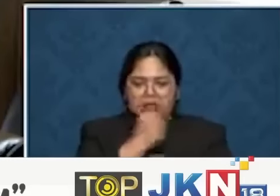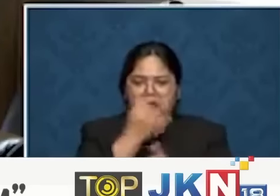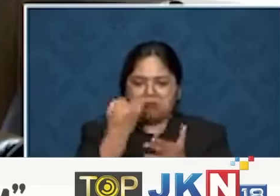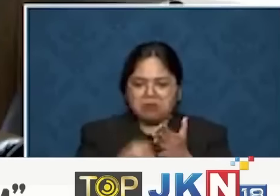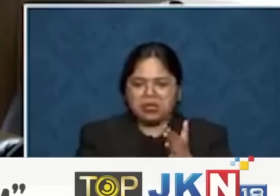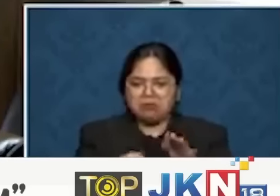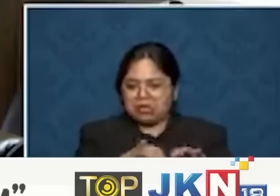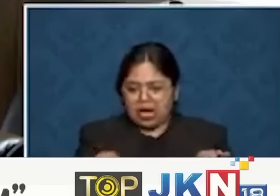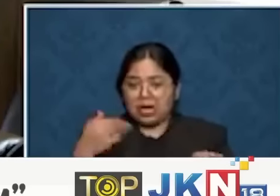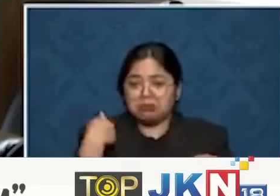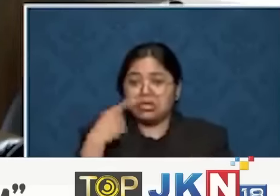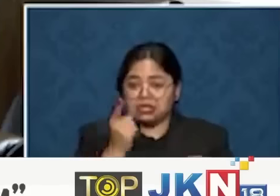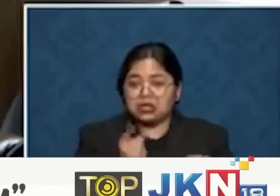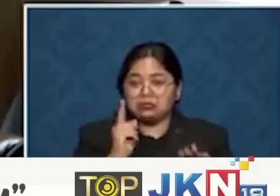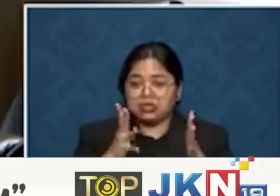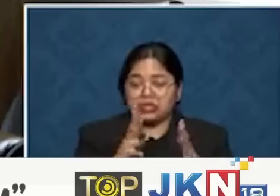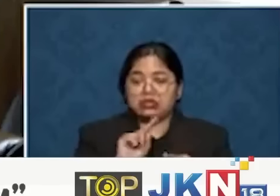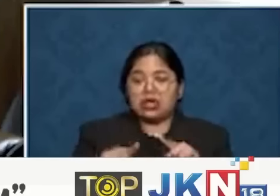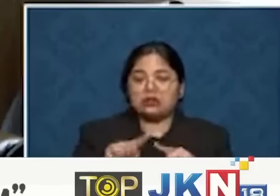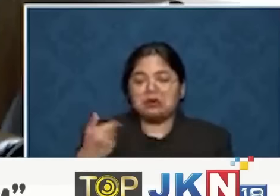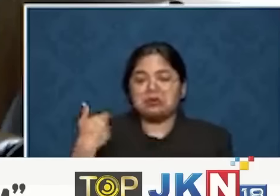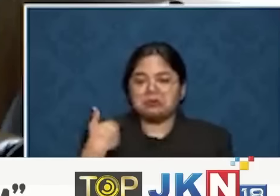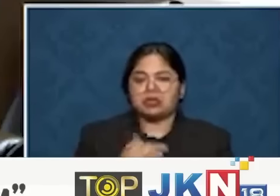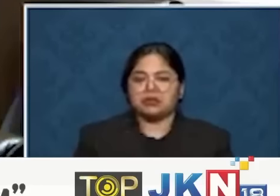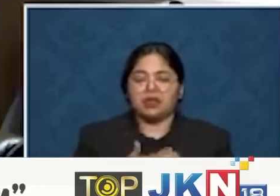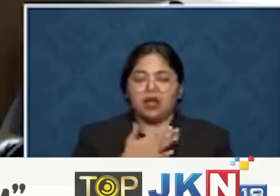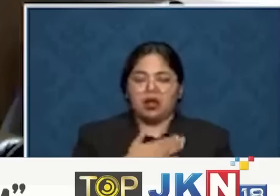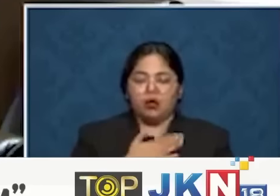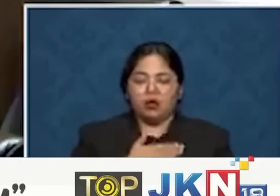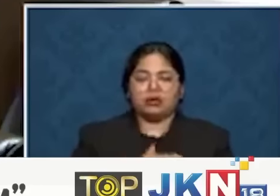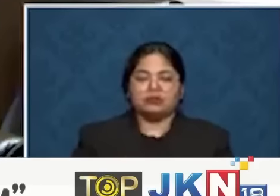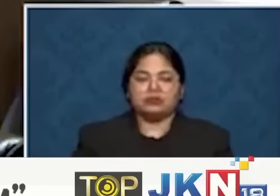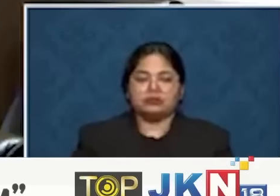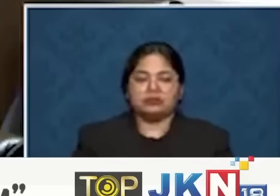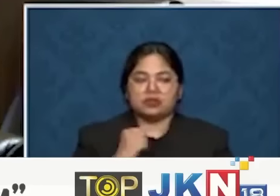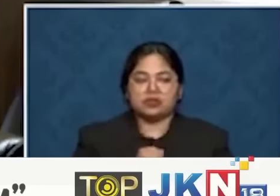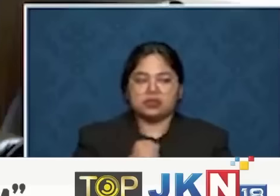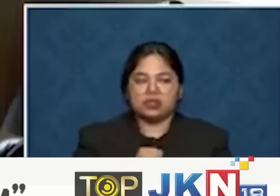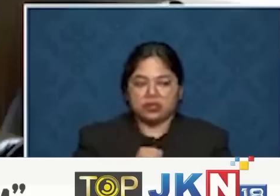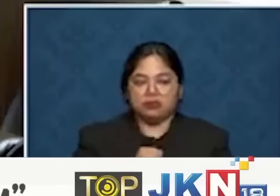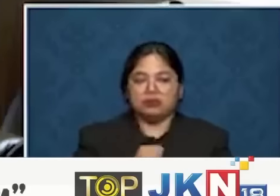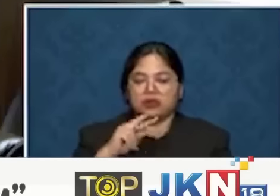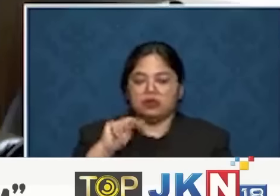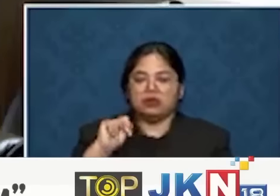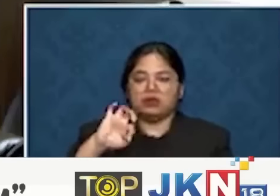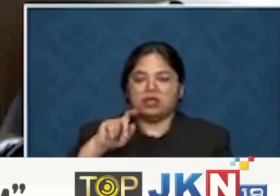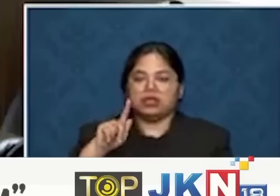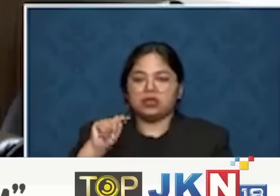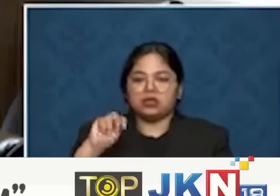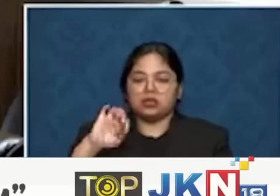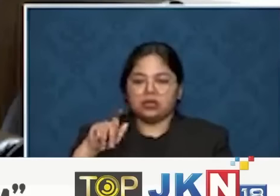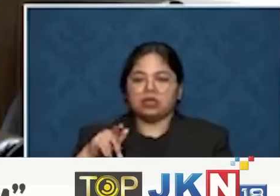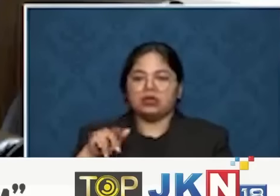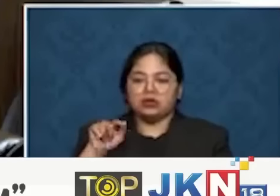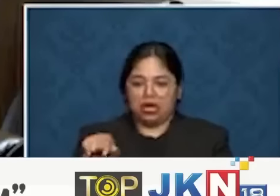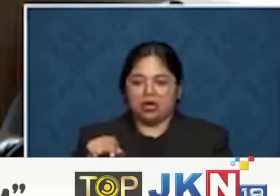ไม่เราเองในฐานะที่เป็นฝ่ายนิติบัญญัติเราไม่มีหน้าที่ไปสอบสวนข้อเ